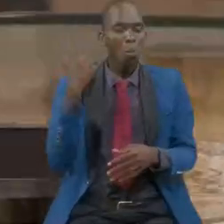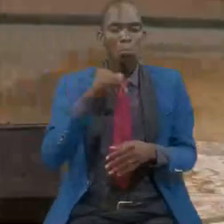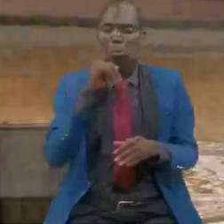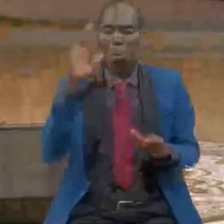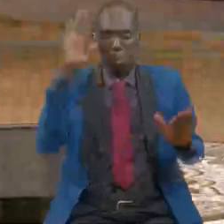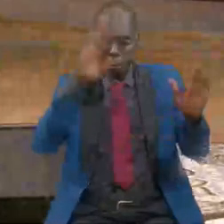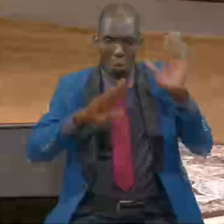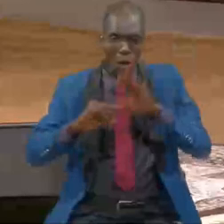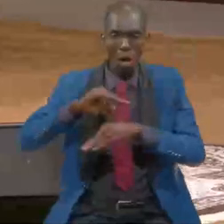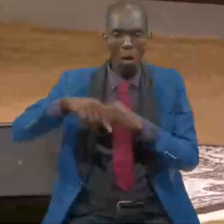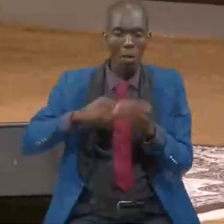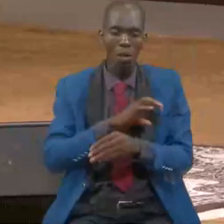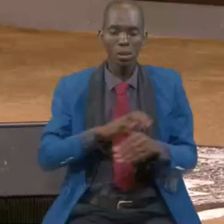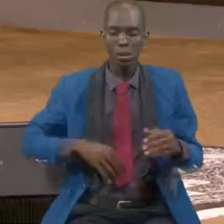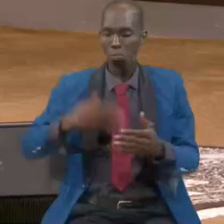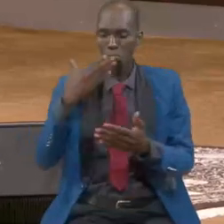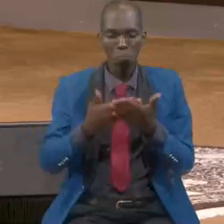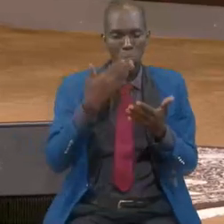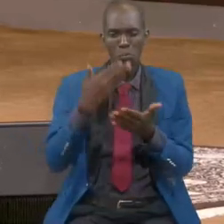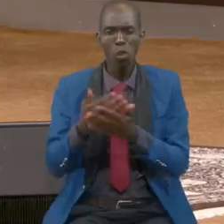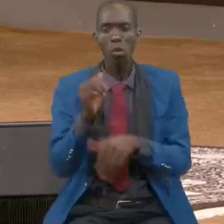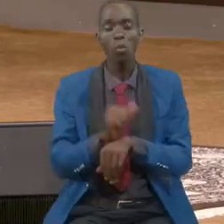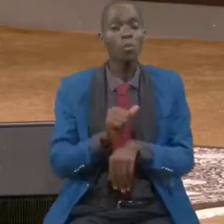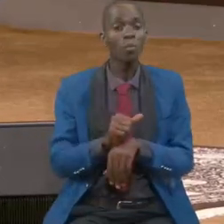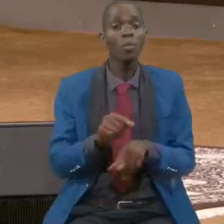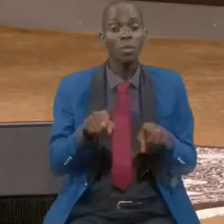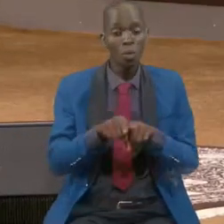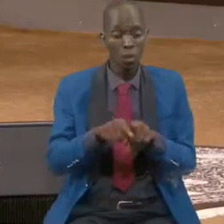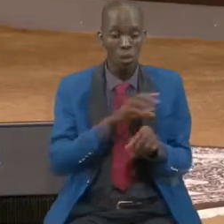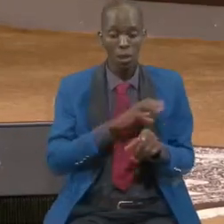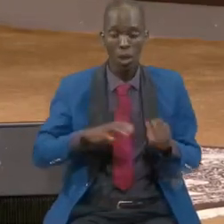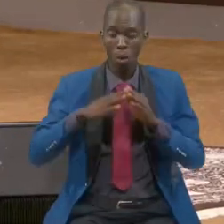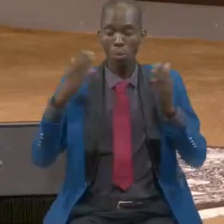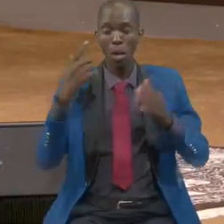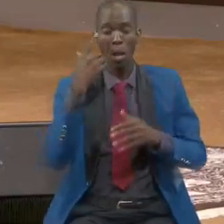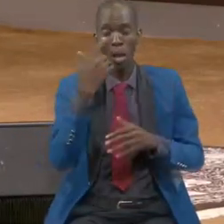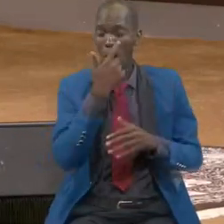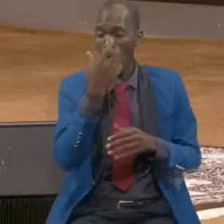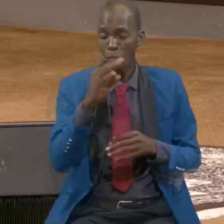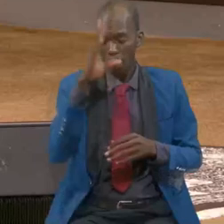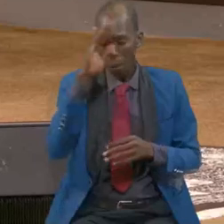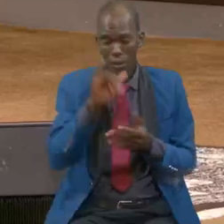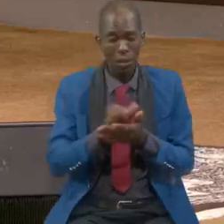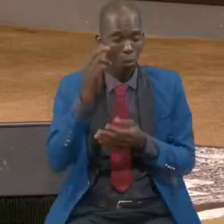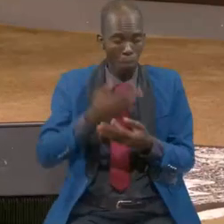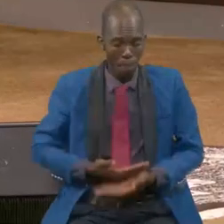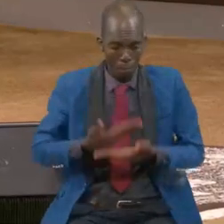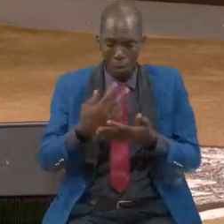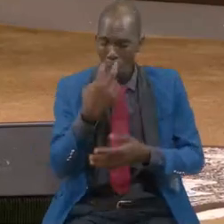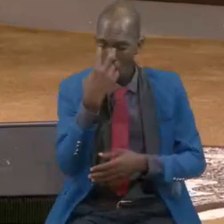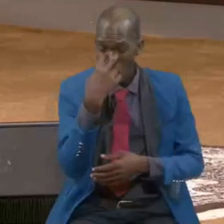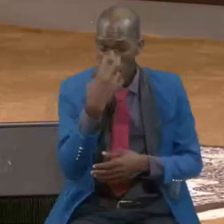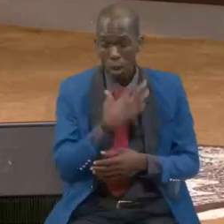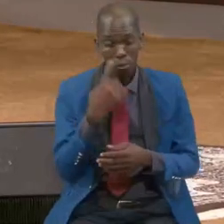Ils n'ont aucun souci pour ces œuvres miraculeuses. Il a ouvert les yeux de quelqu'un qui était né